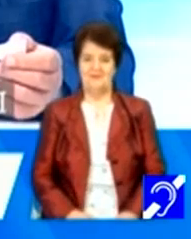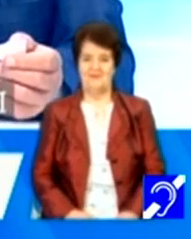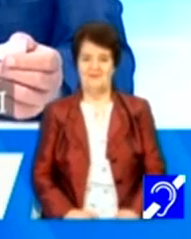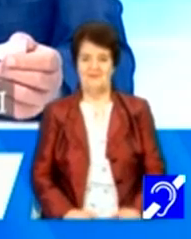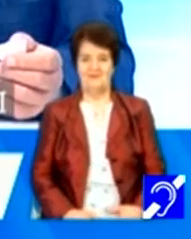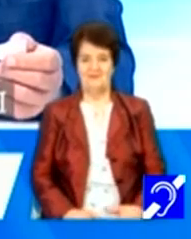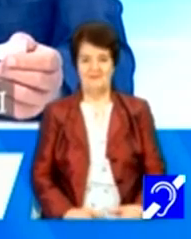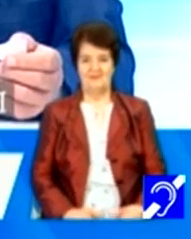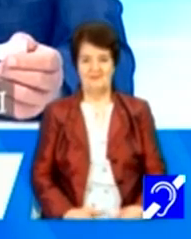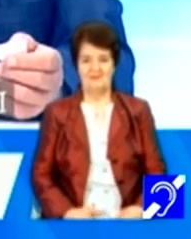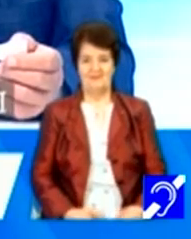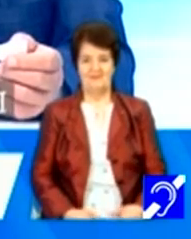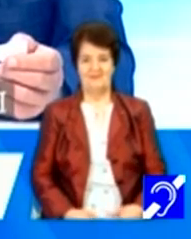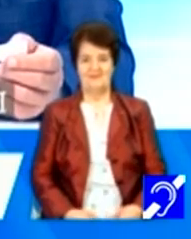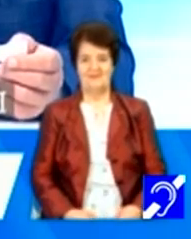Da.